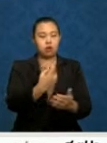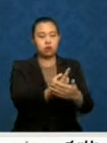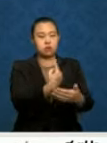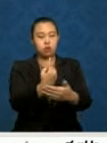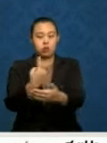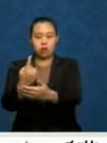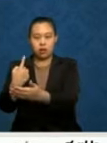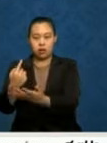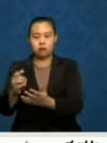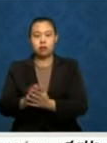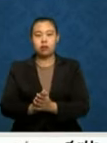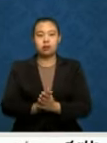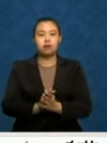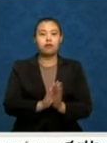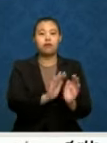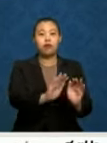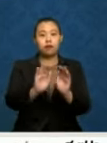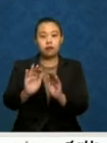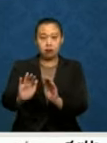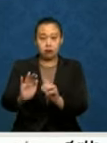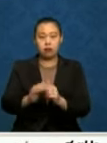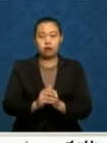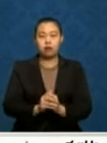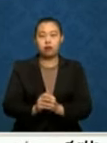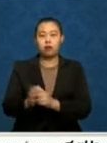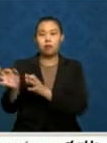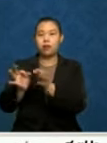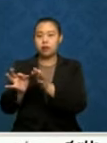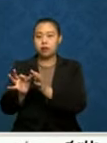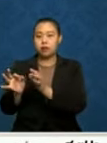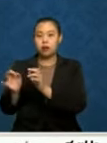ชิกไปได้ครับขออนุญาตนำกลับเรียนครับ